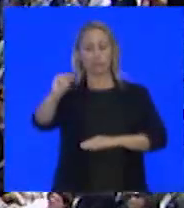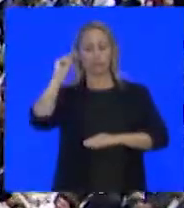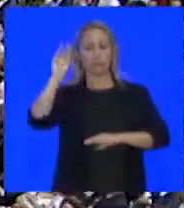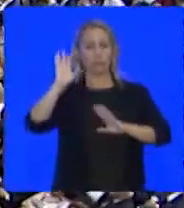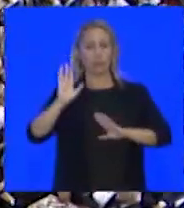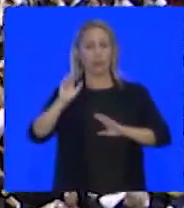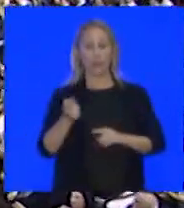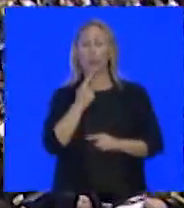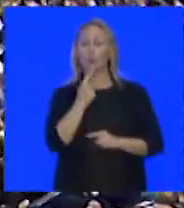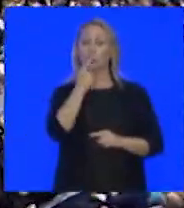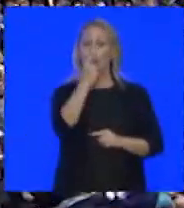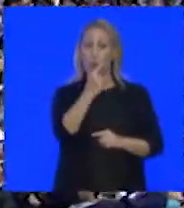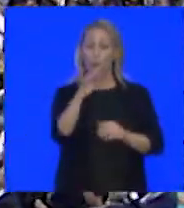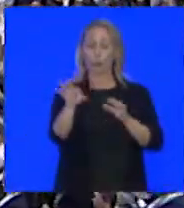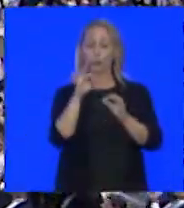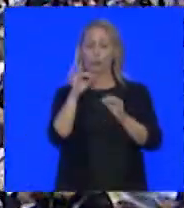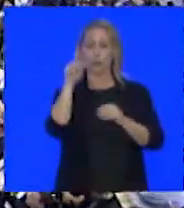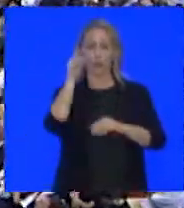Σεπτέμβριο